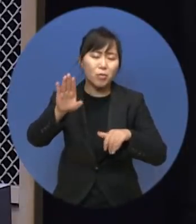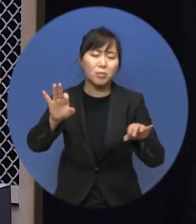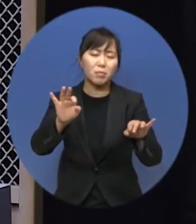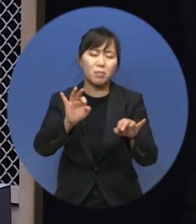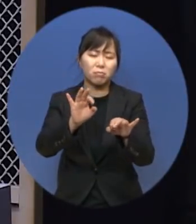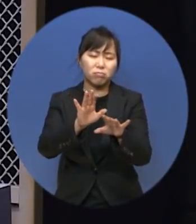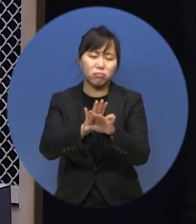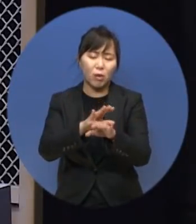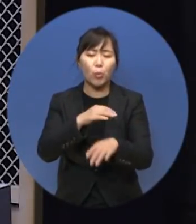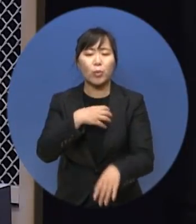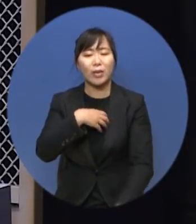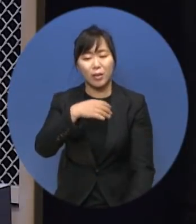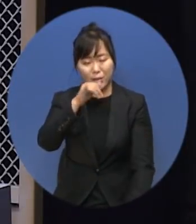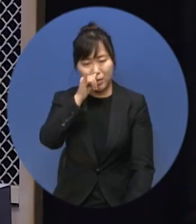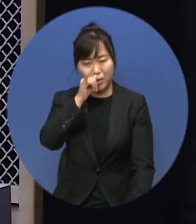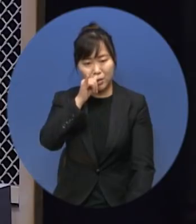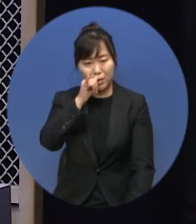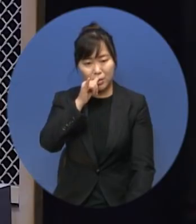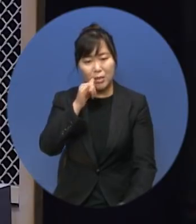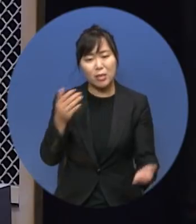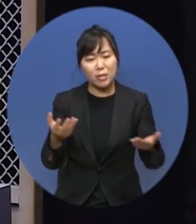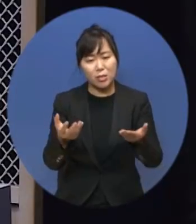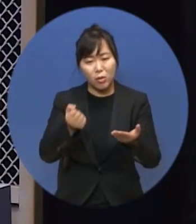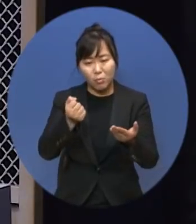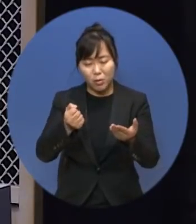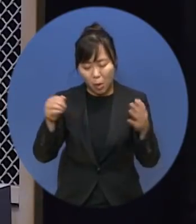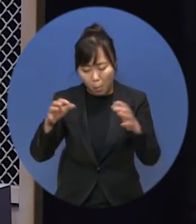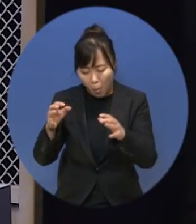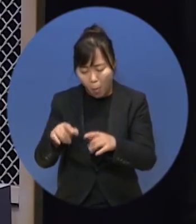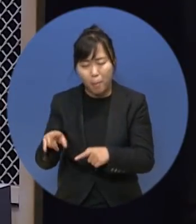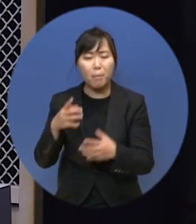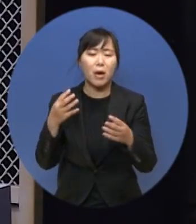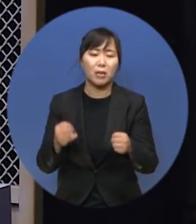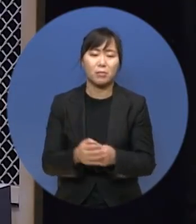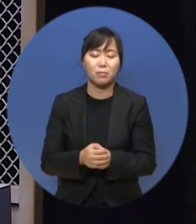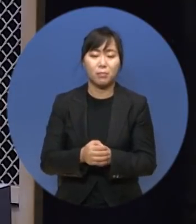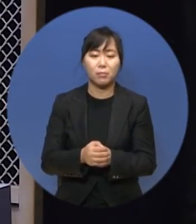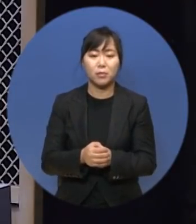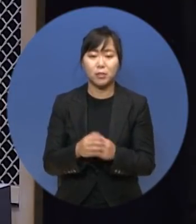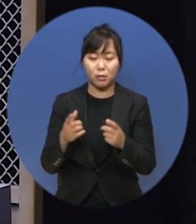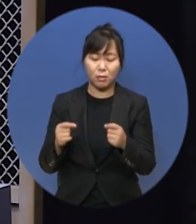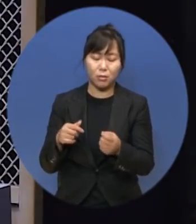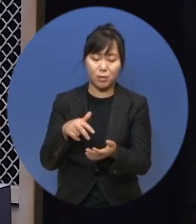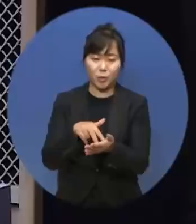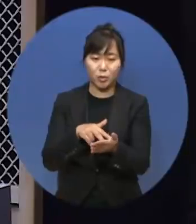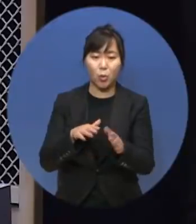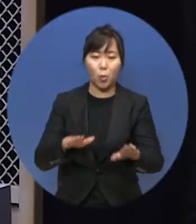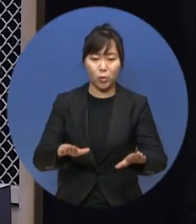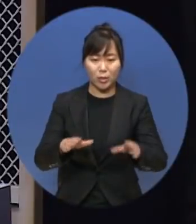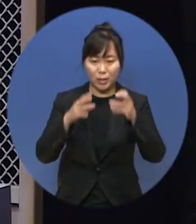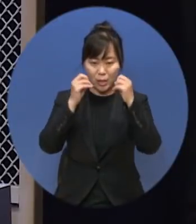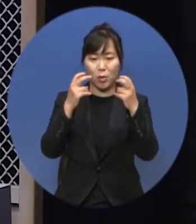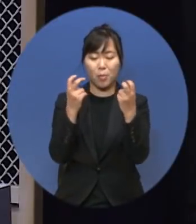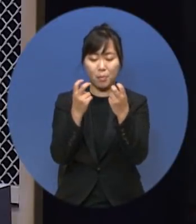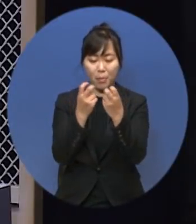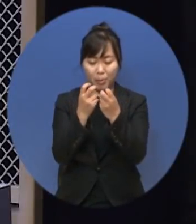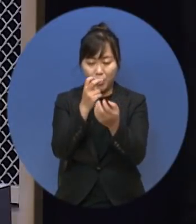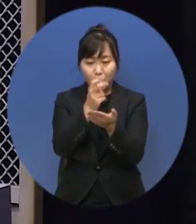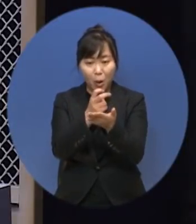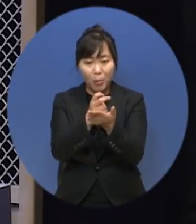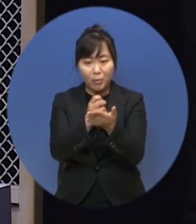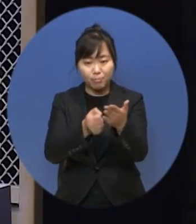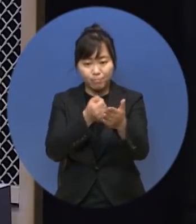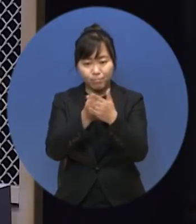없어질 위기에 놓여 있는 직업들에 많이 포진되어 있는 경우가 많은데요. 이러한 측면에서 오늘 이렇게 새로운 법이